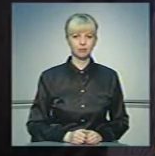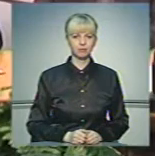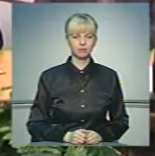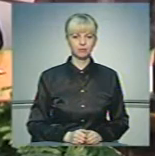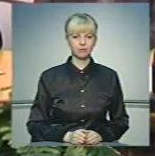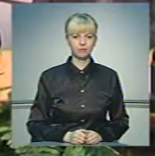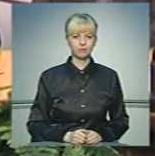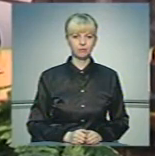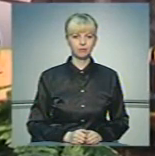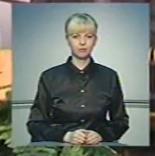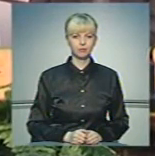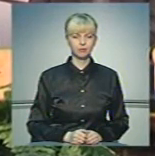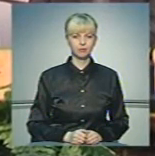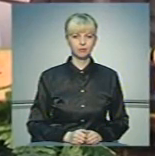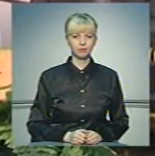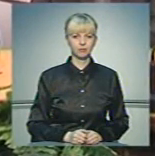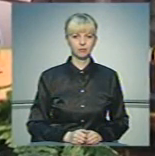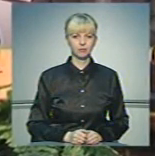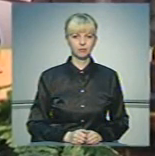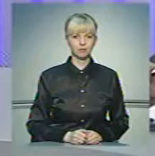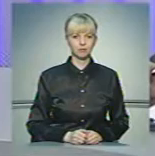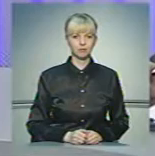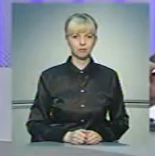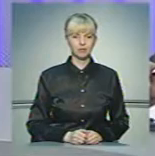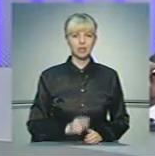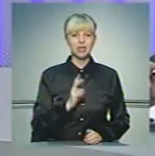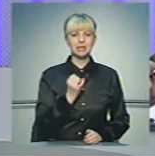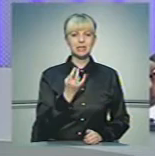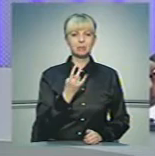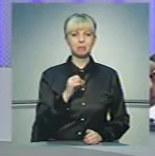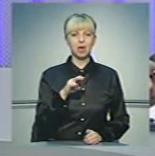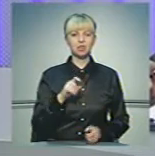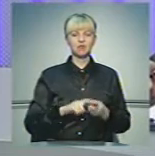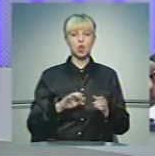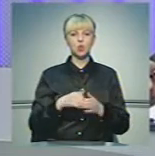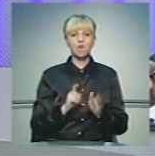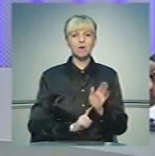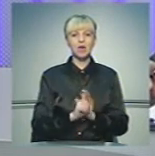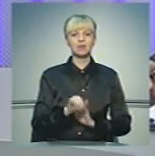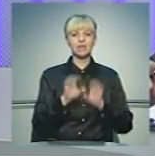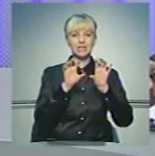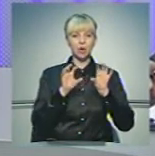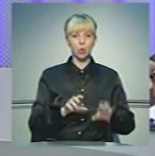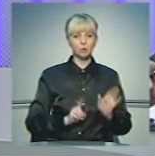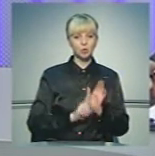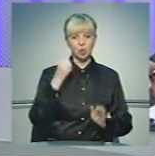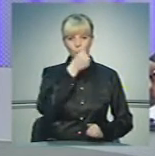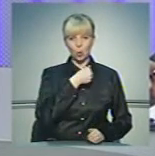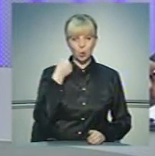Марина Беличева, Антон Романюк, телеканал «Буковина». На Кіцманщині у зв'язку з нововведенням законодавства з початку